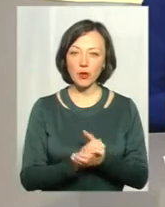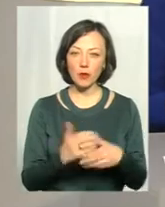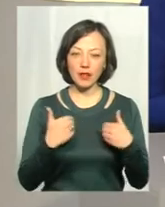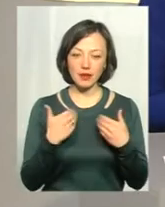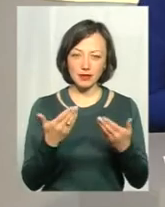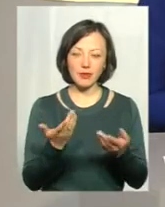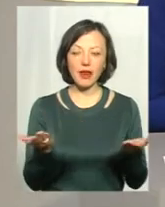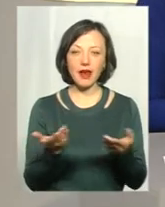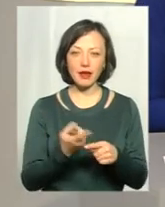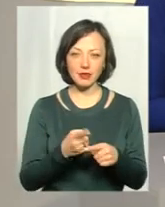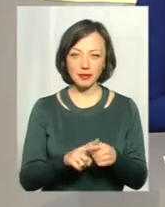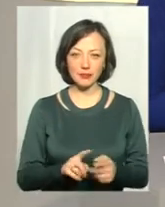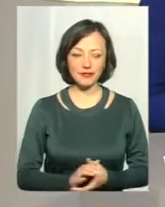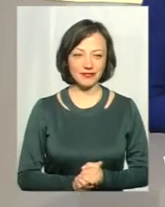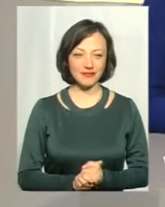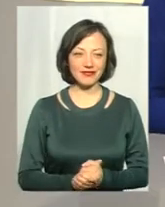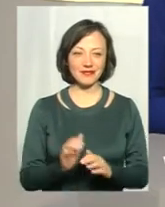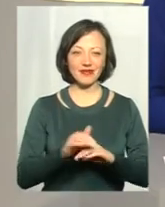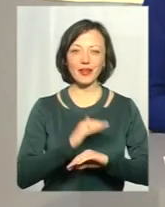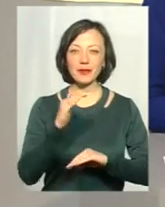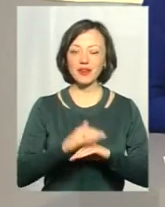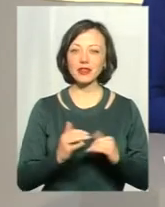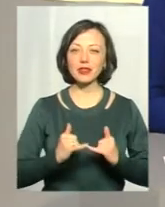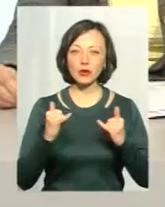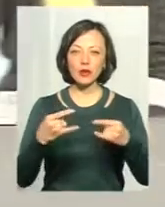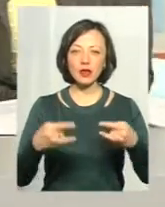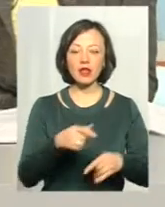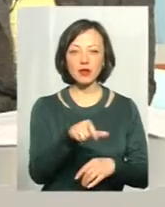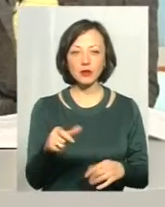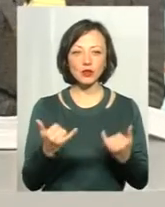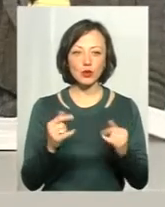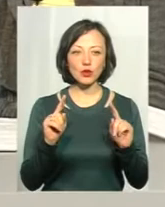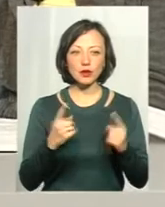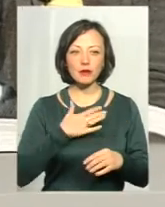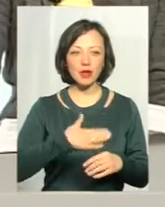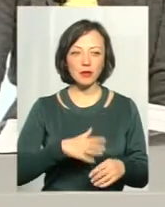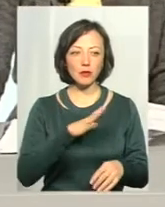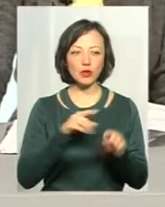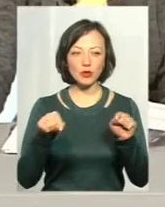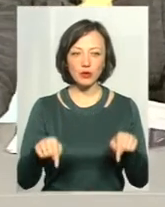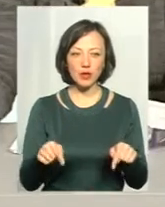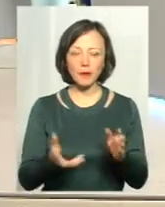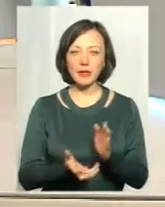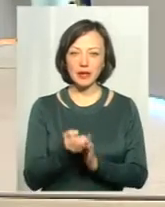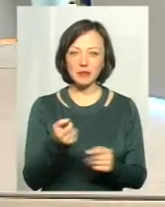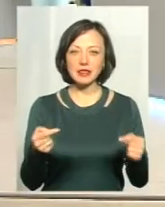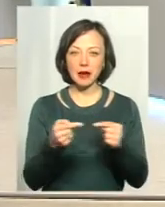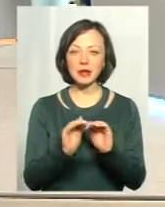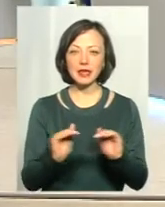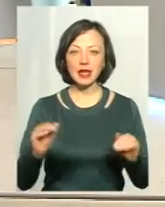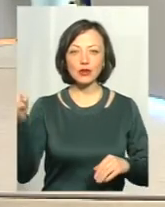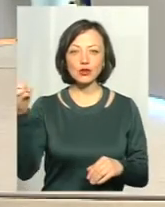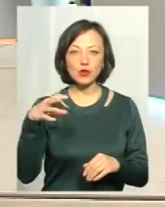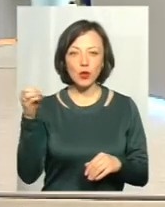з ними, які вони, пані Антоніна. Добрий вечір, шановні телеглядачі. Мені сьогодні дуже приємно бути в цьому залі і підтримати саме дітей